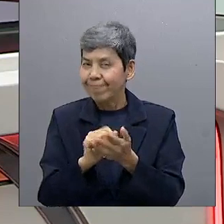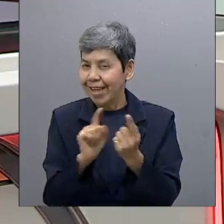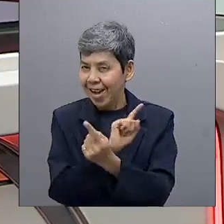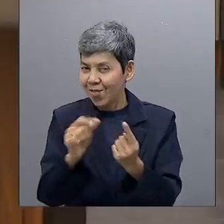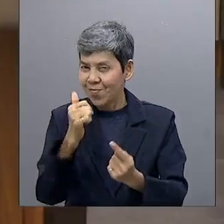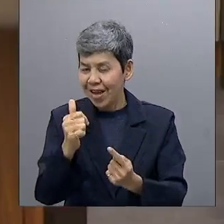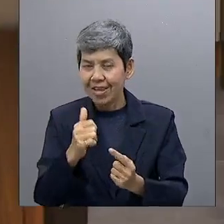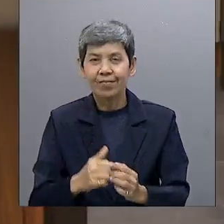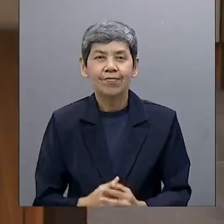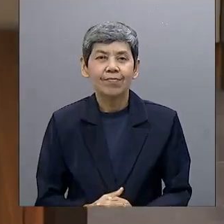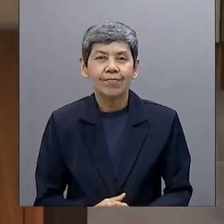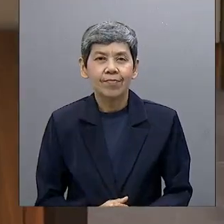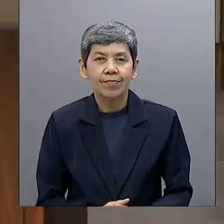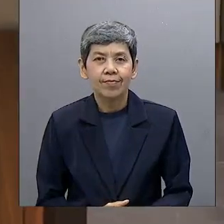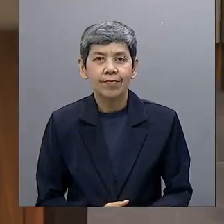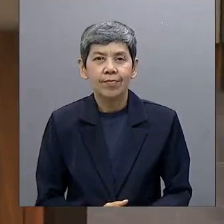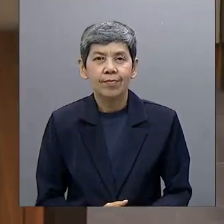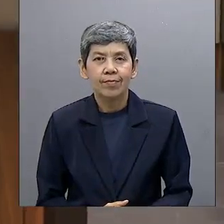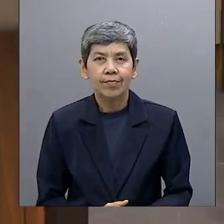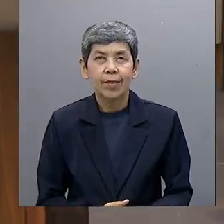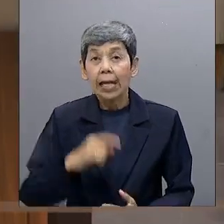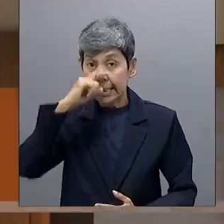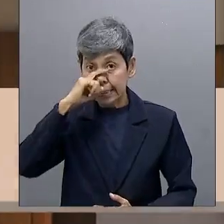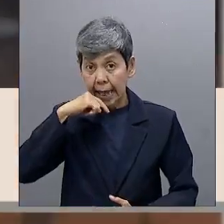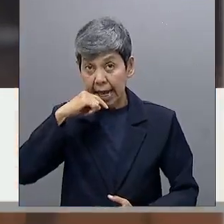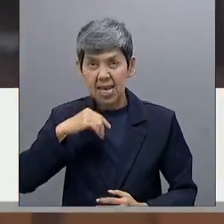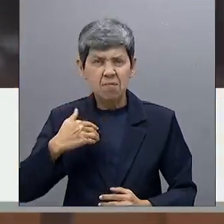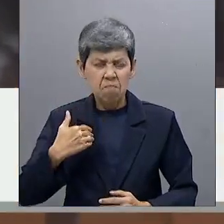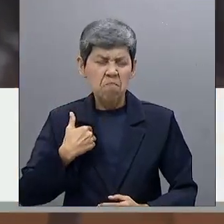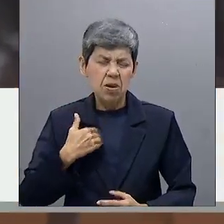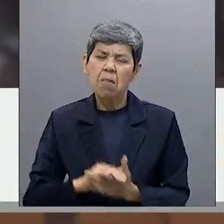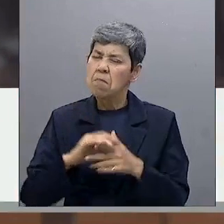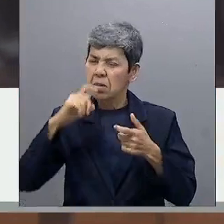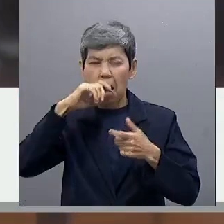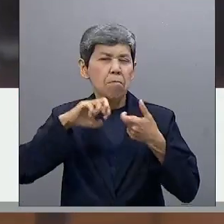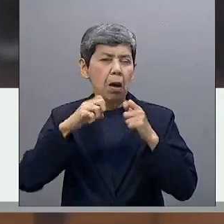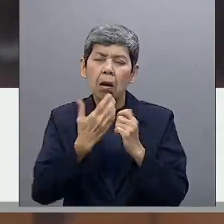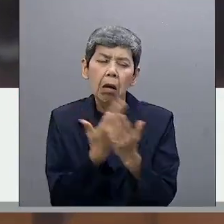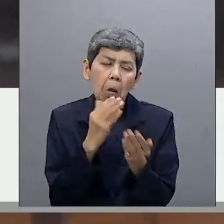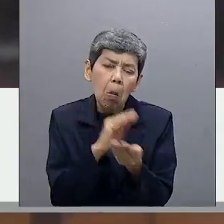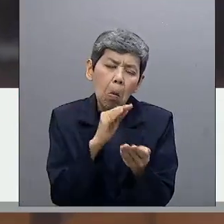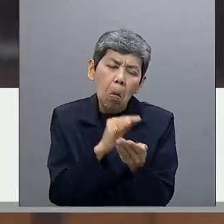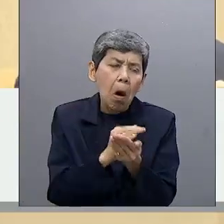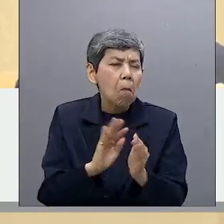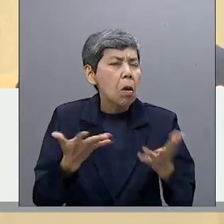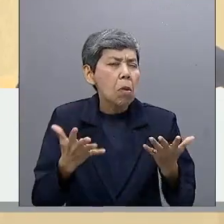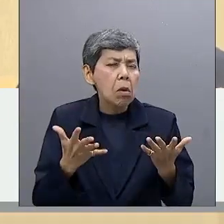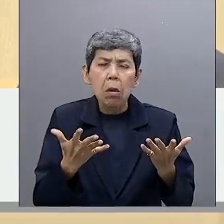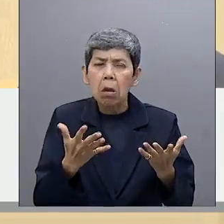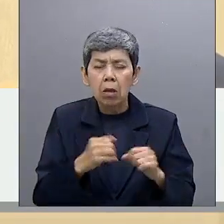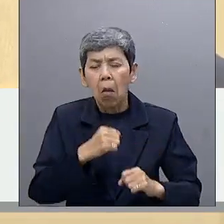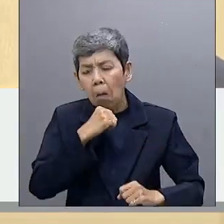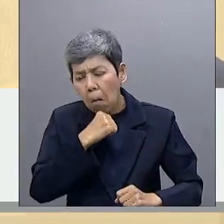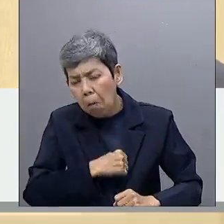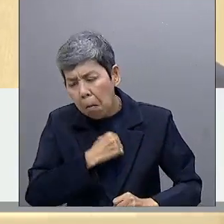คะคนไทยส่วนใหญ่ยังคงเผชิญปัญหาไม่มีเงินออมที่เพียงพอจะใช้ในวัย